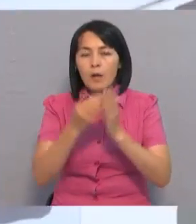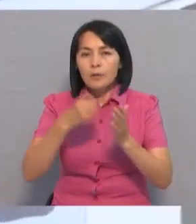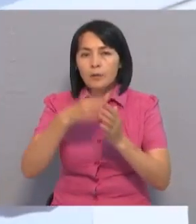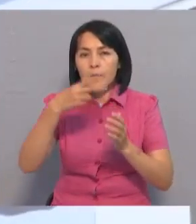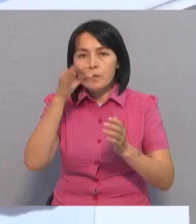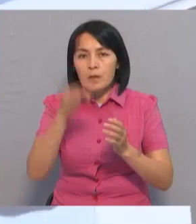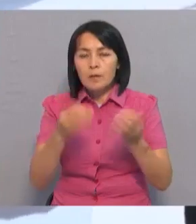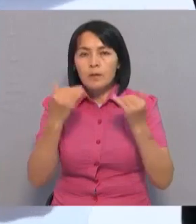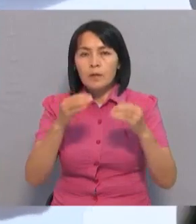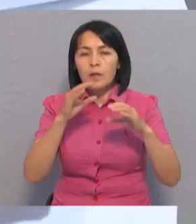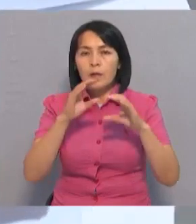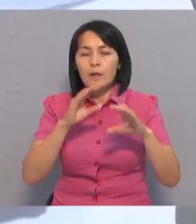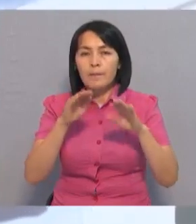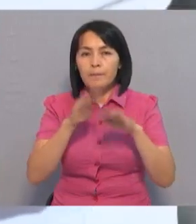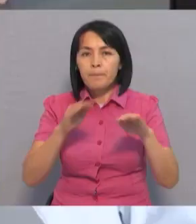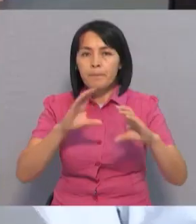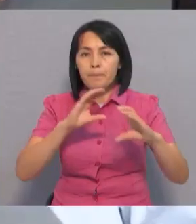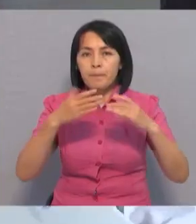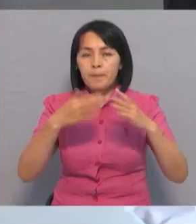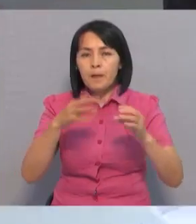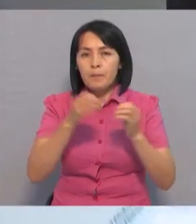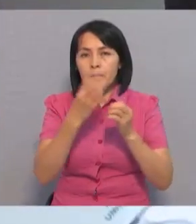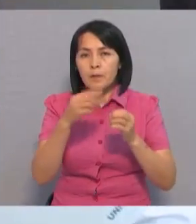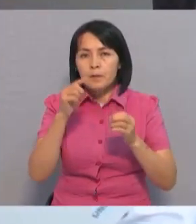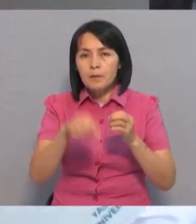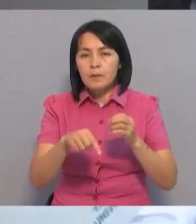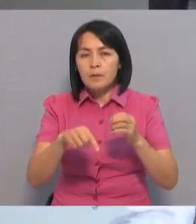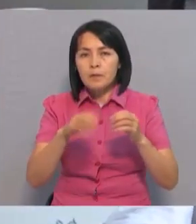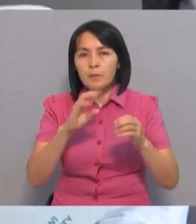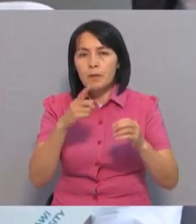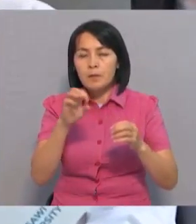до 20% для студентов бакалавриата и 15% для студентов магистратуры.